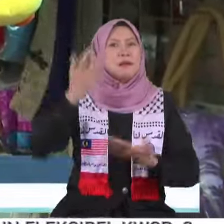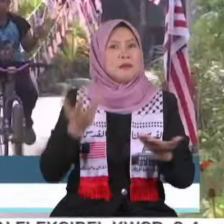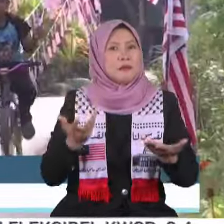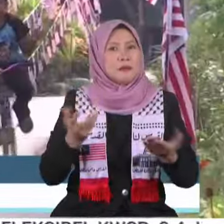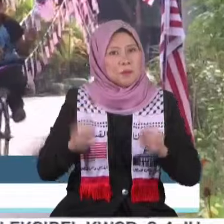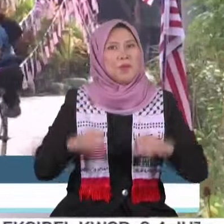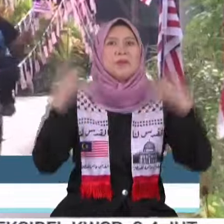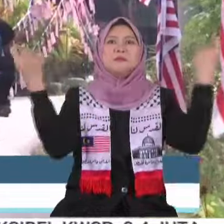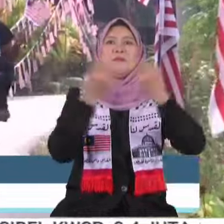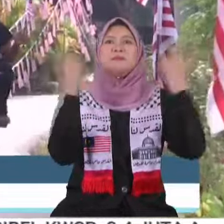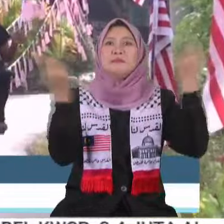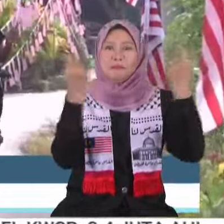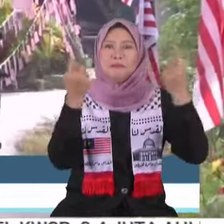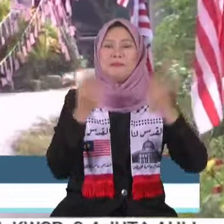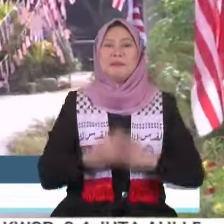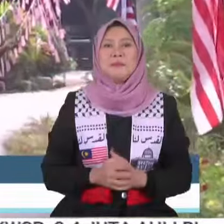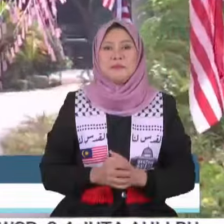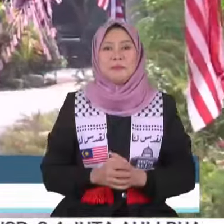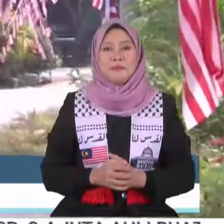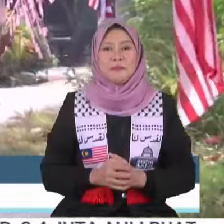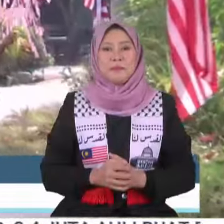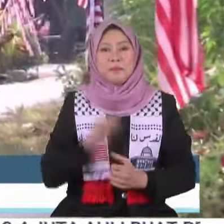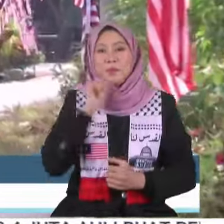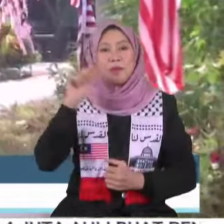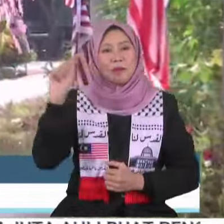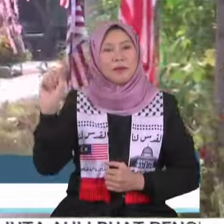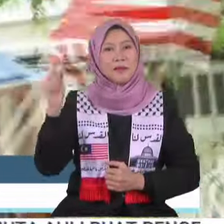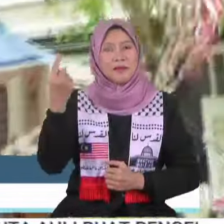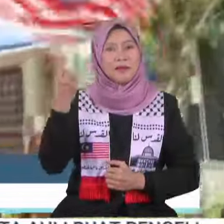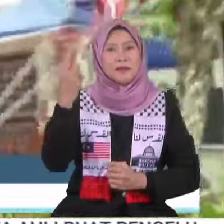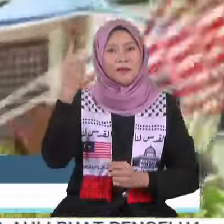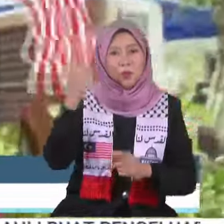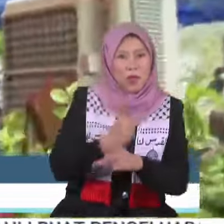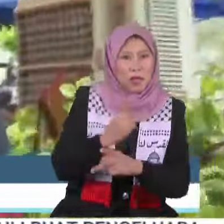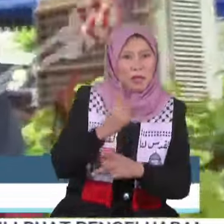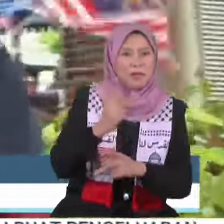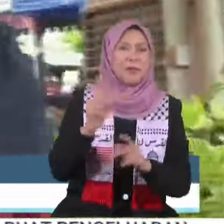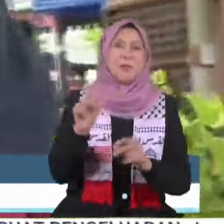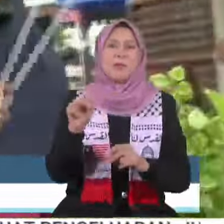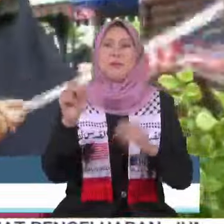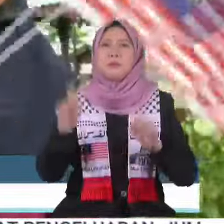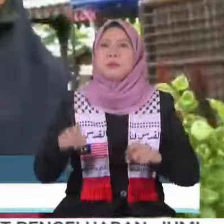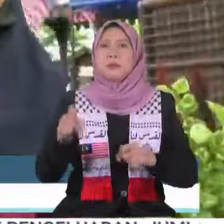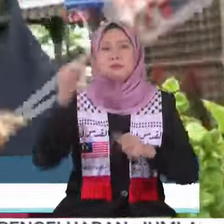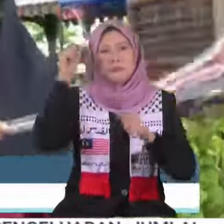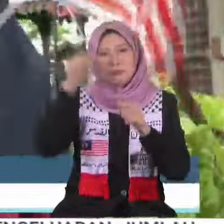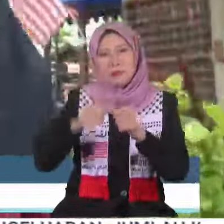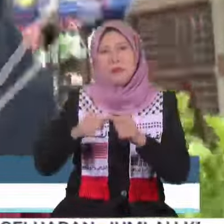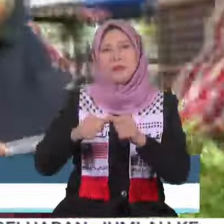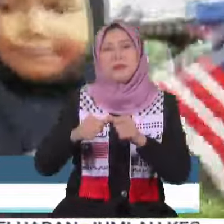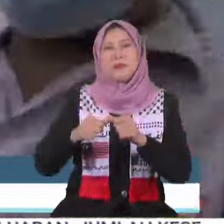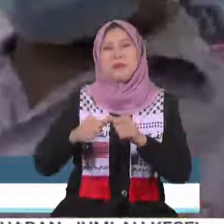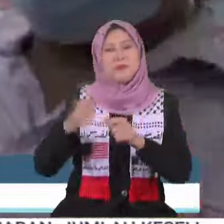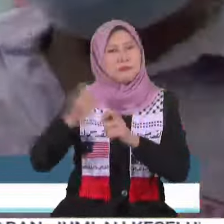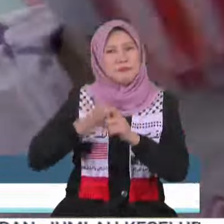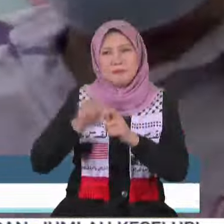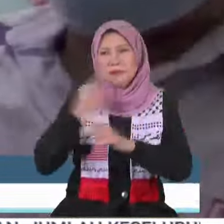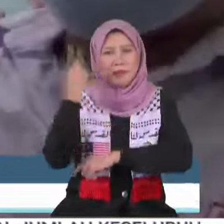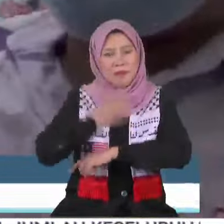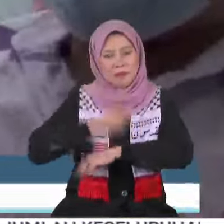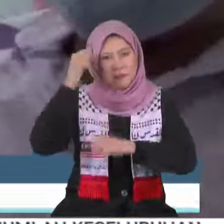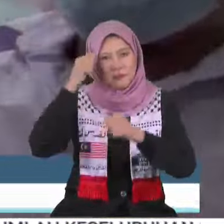boleh sambut. Bukan sekadar bermusim. Sejarah negara perlu dihayati setiap masa